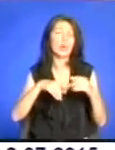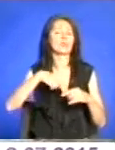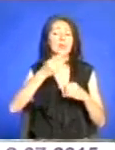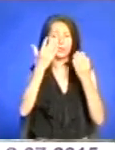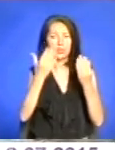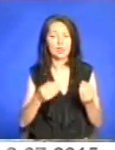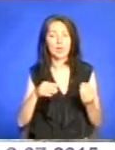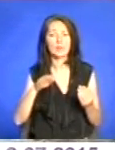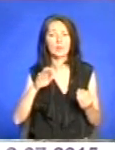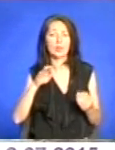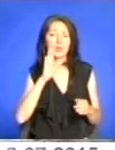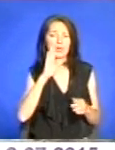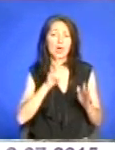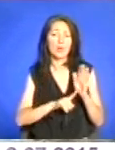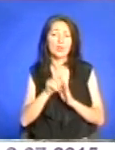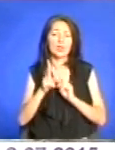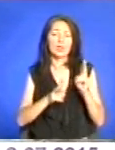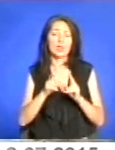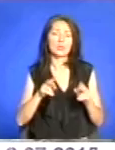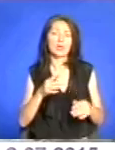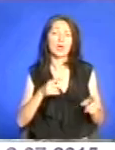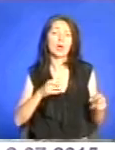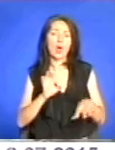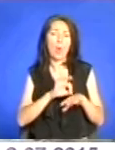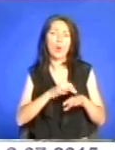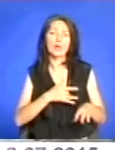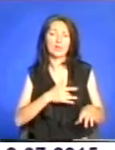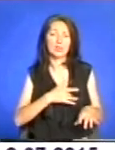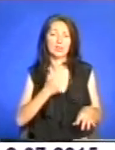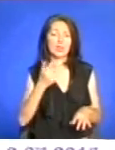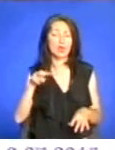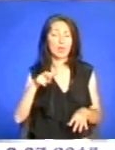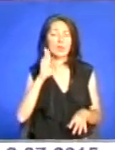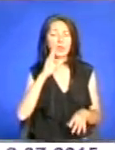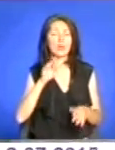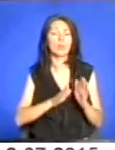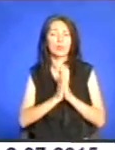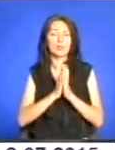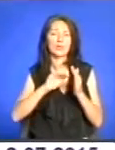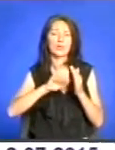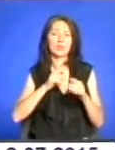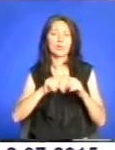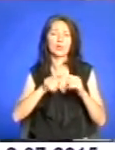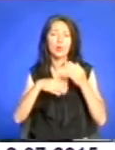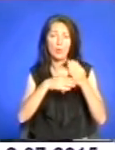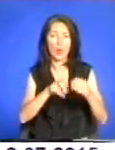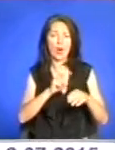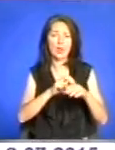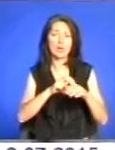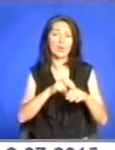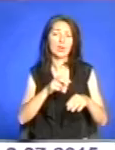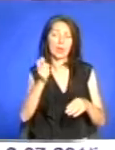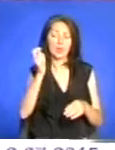підпалу потерпіла почала скаржитися на болі в серці. 3 липня жінка попросила викликати швидку. Медики, які приїхали,